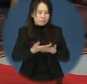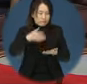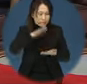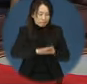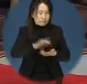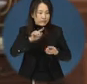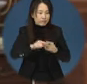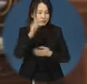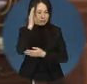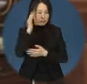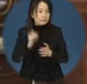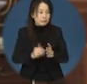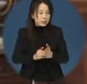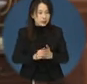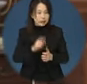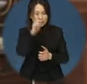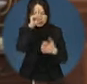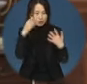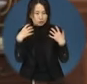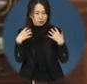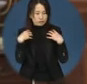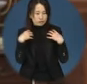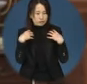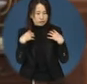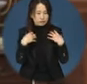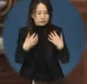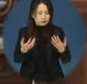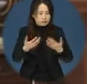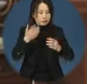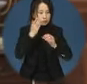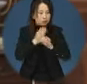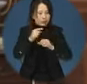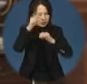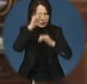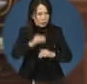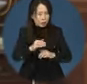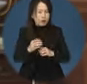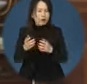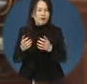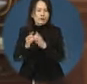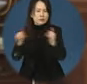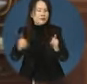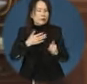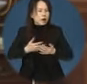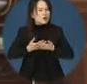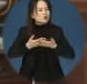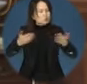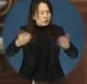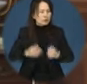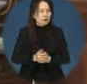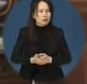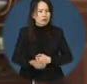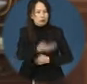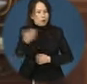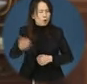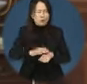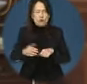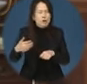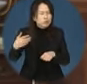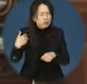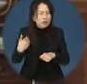했습니다만 정부가 해야 할 일 중에 첫 번째가 이 내용들을 춤 인한테 알리는 겁니다 지금 너무 몰라요